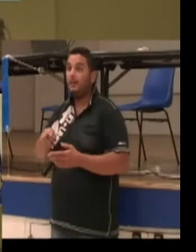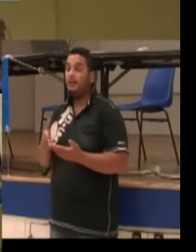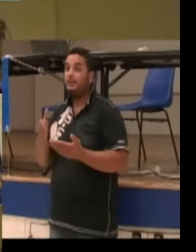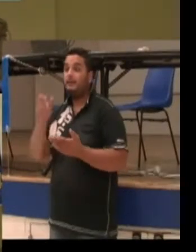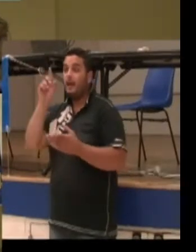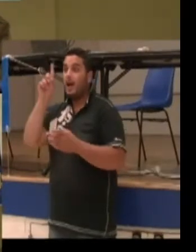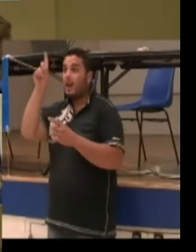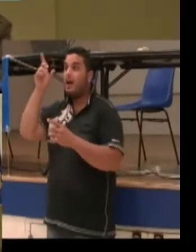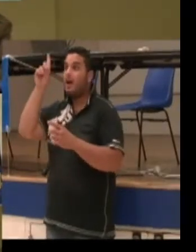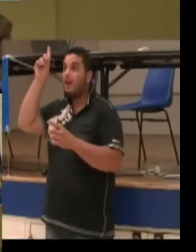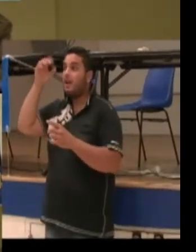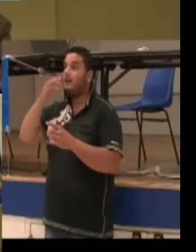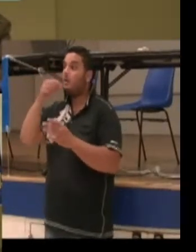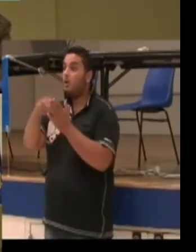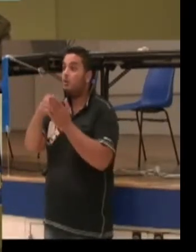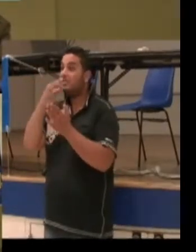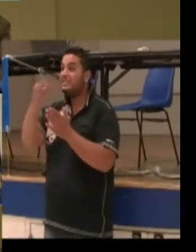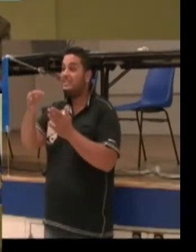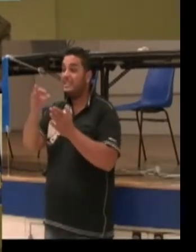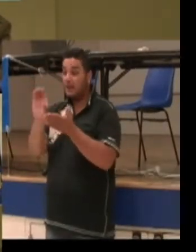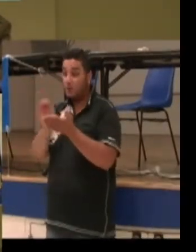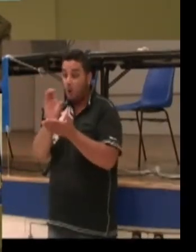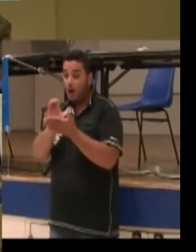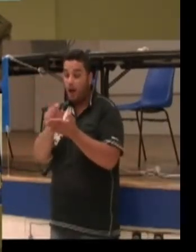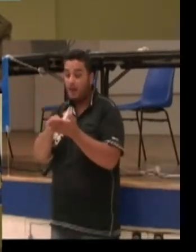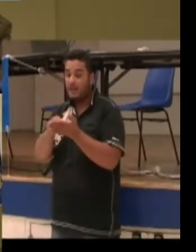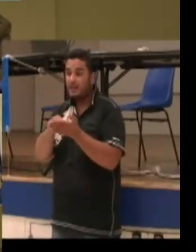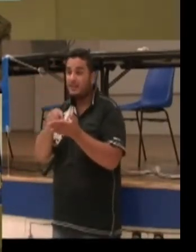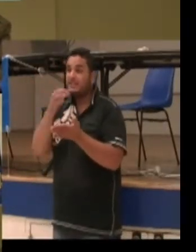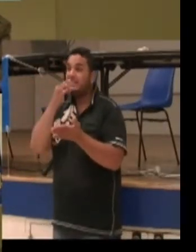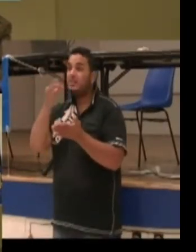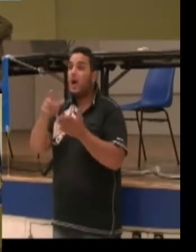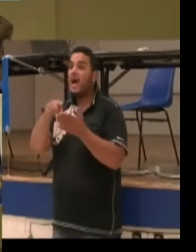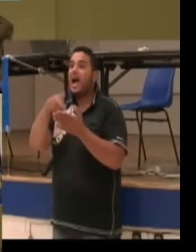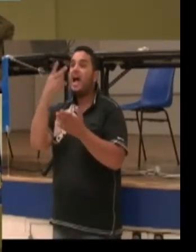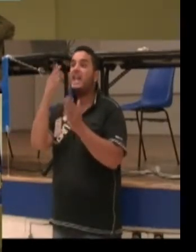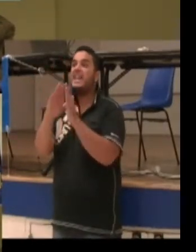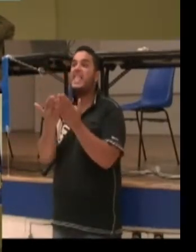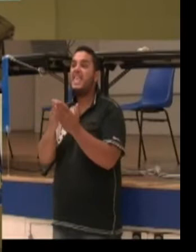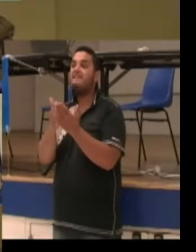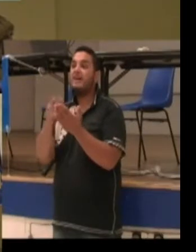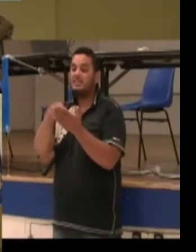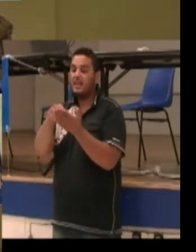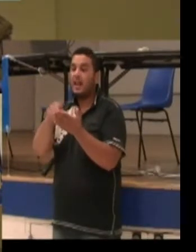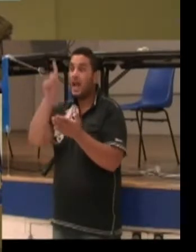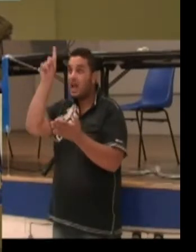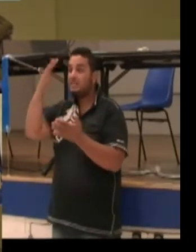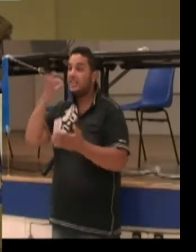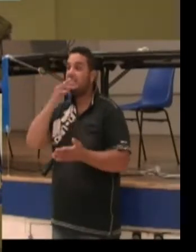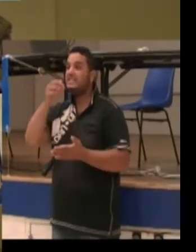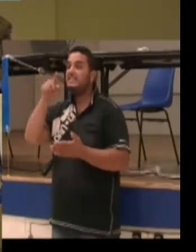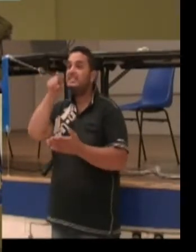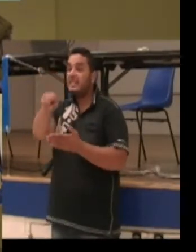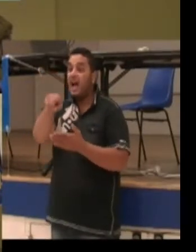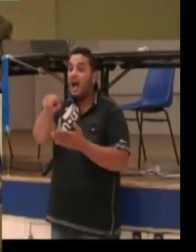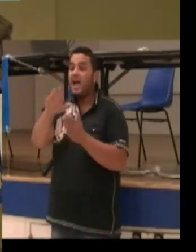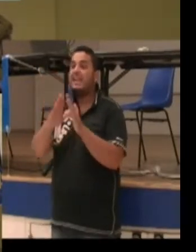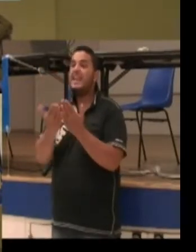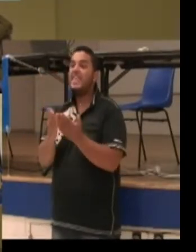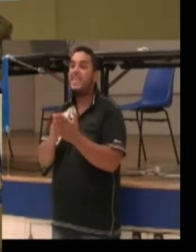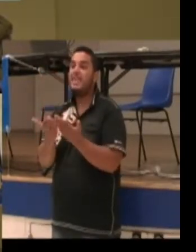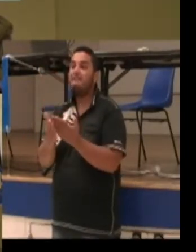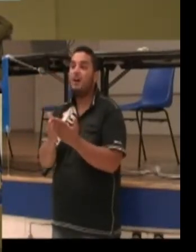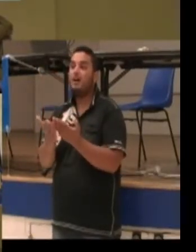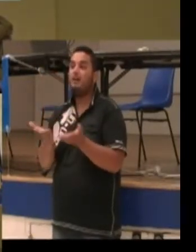livre, il dit « ذَلِكَ الْكِتَابِ إِسْمْ إِشَارَ لِلْبَعِيدِ » C'est un pronom pour, démonstratif